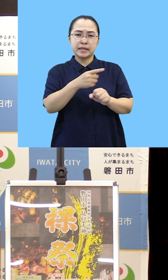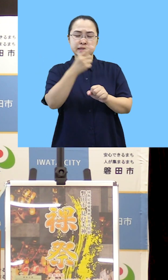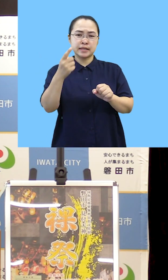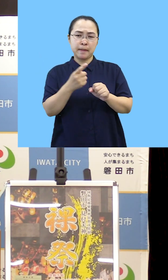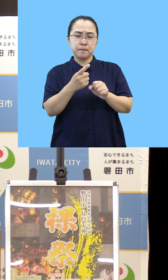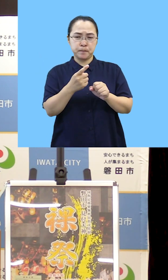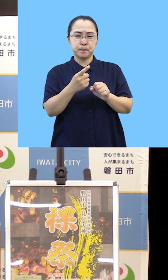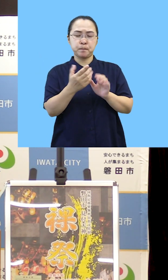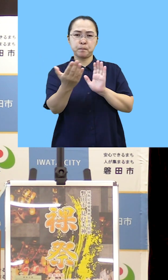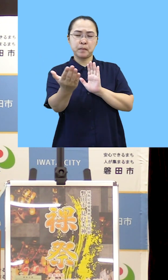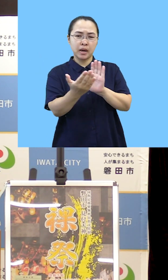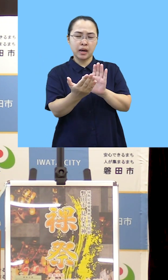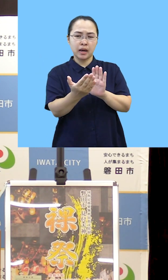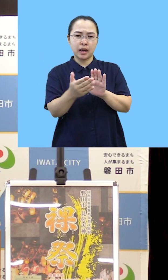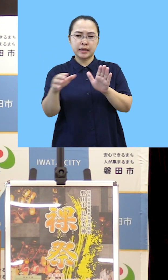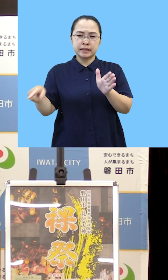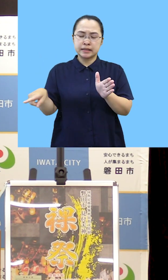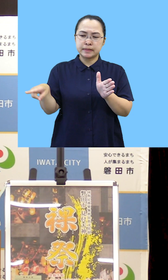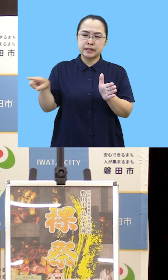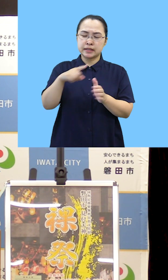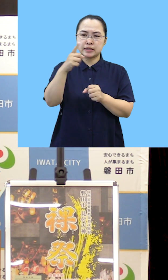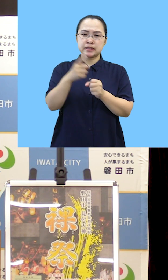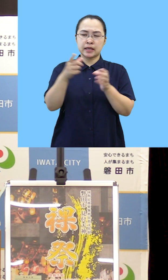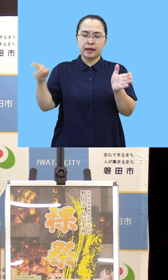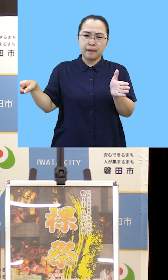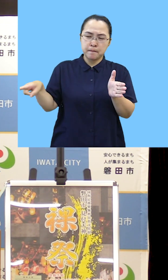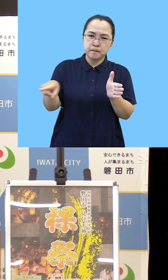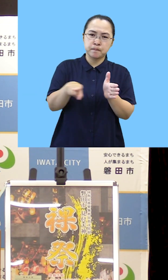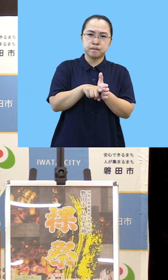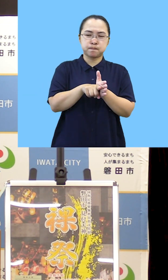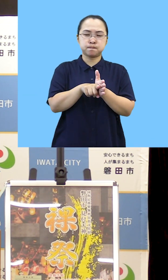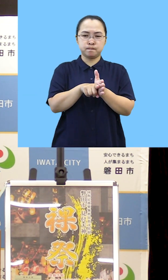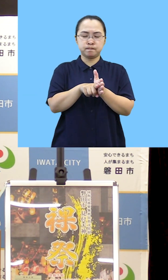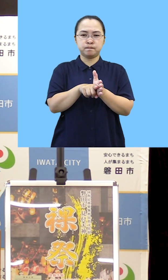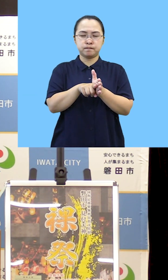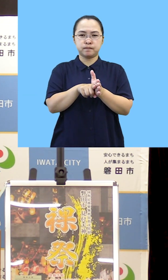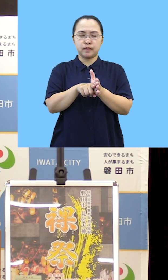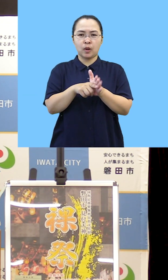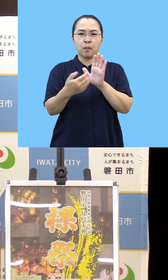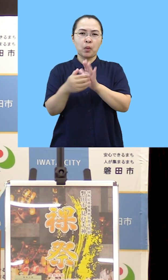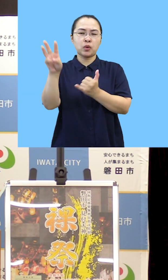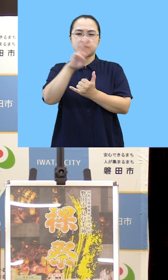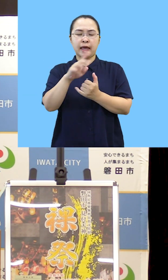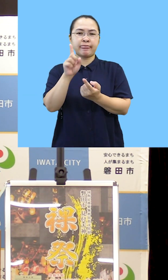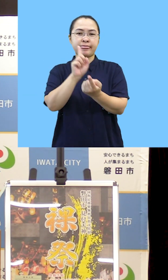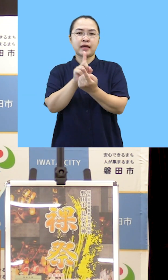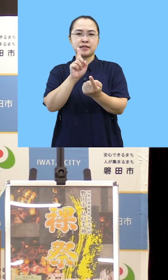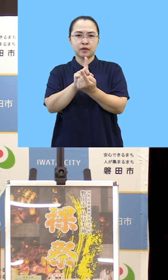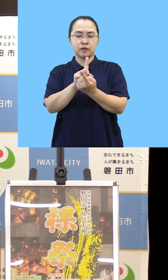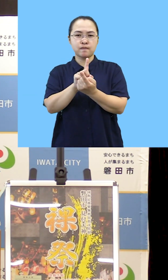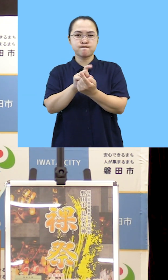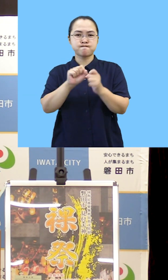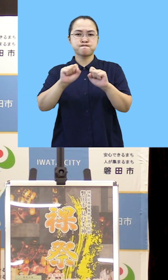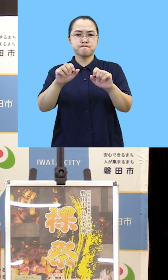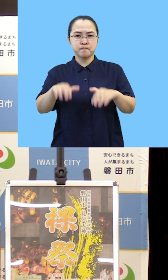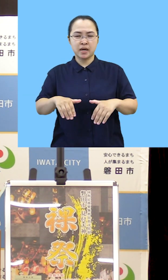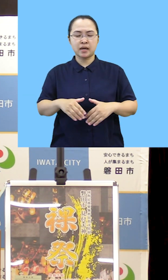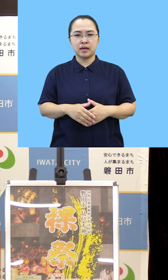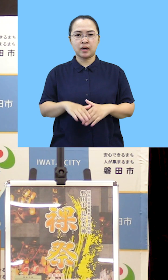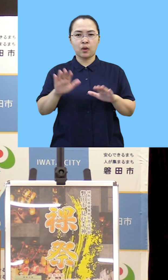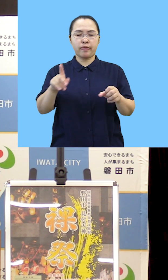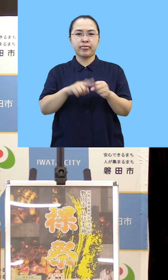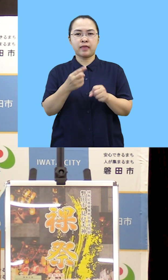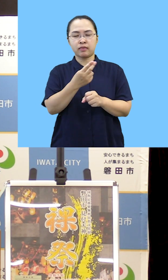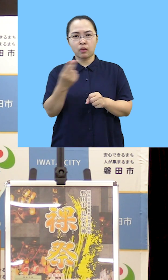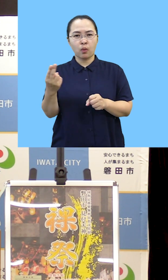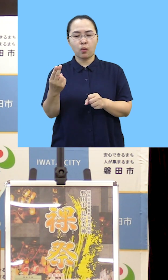で、これまでこの1年間さまざまな事業を防災対策してきました。で、今年